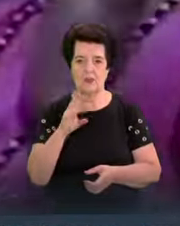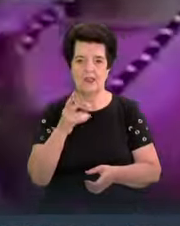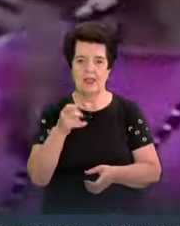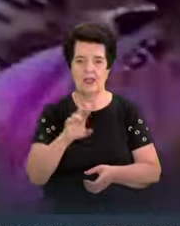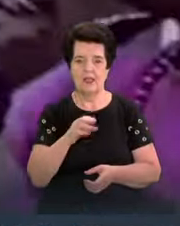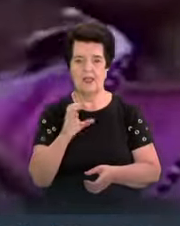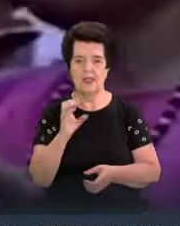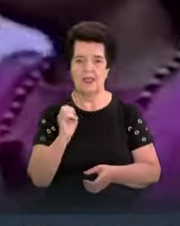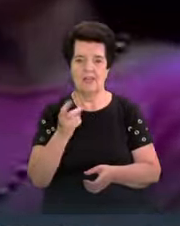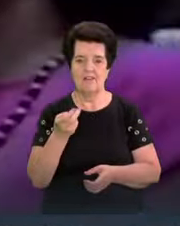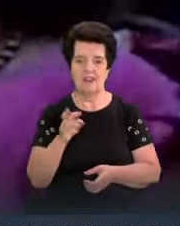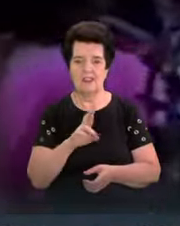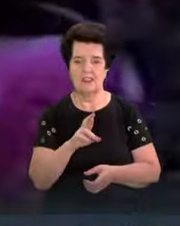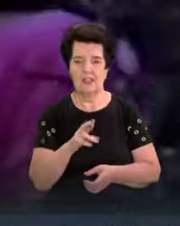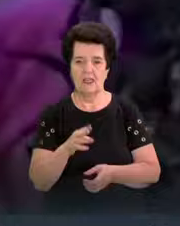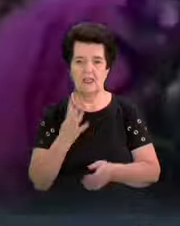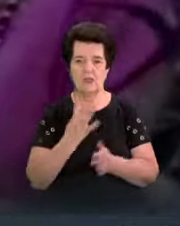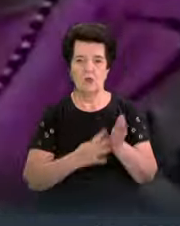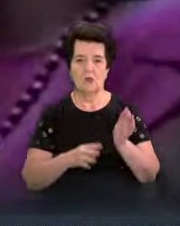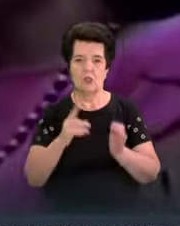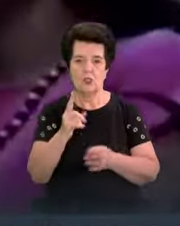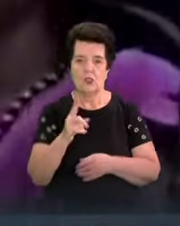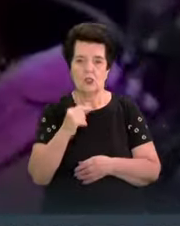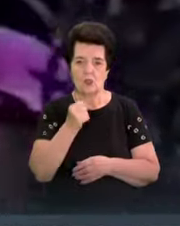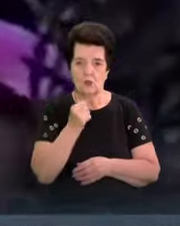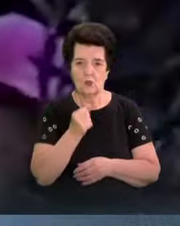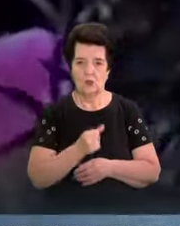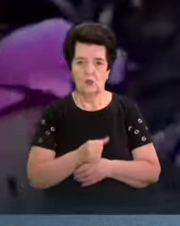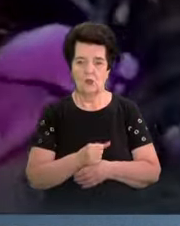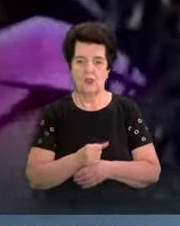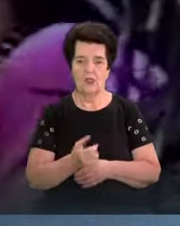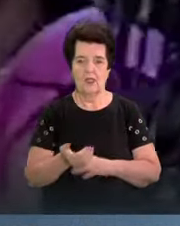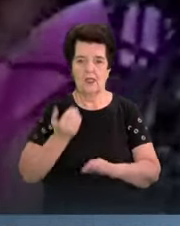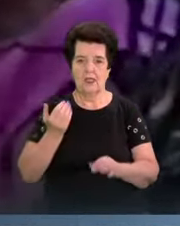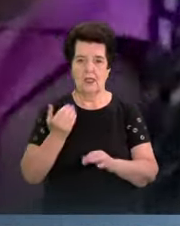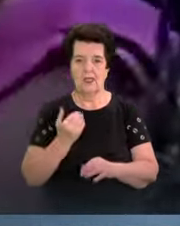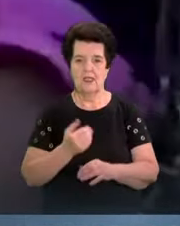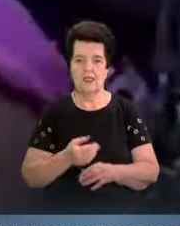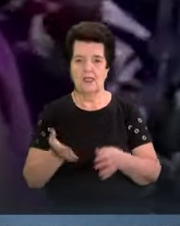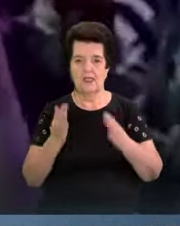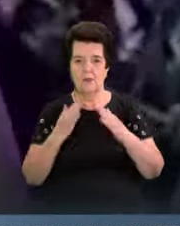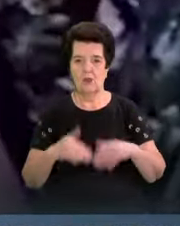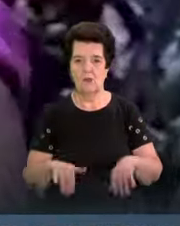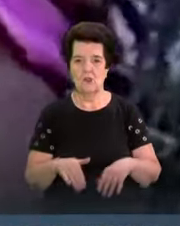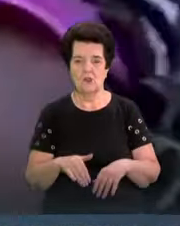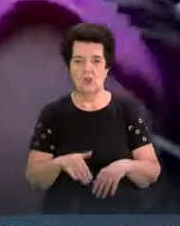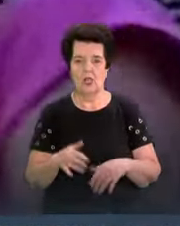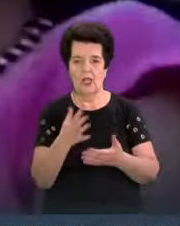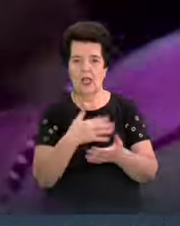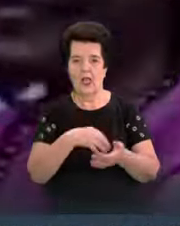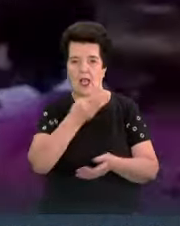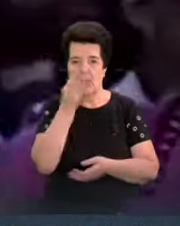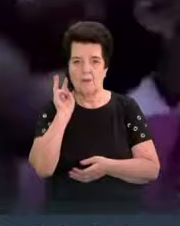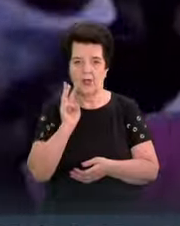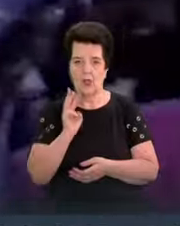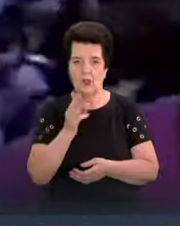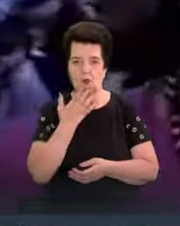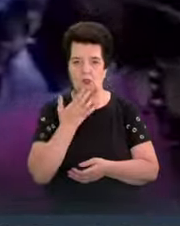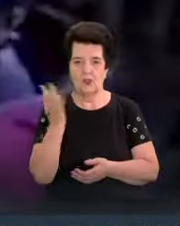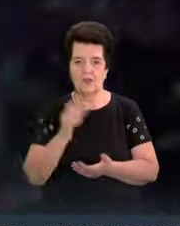în iunie 1991, înainte de prăbușirea Imperiului Sovietic. Și la o întâlnire cu un